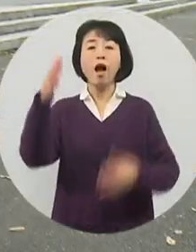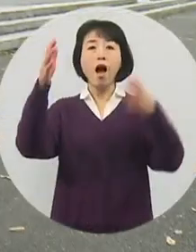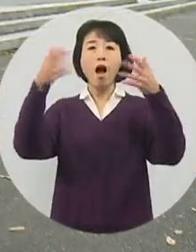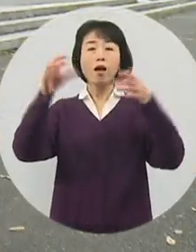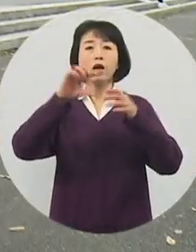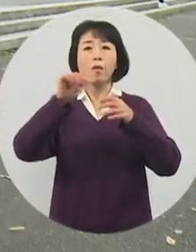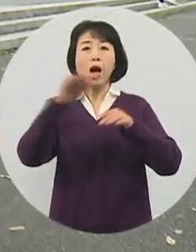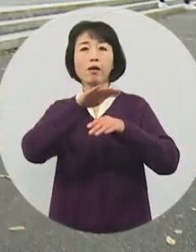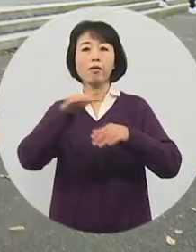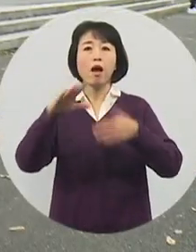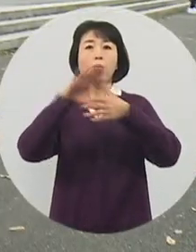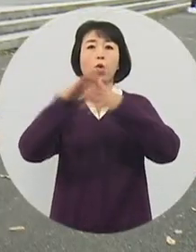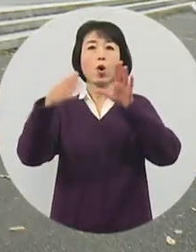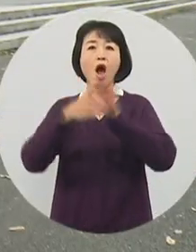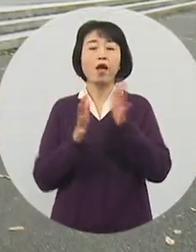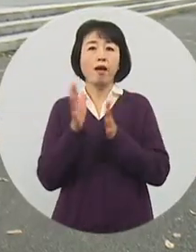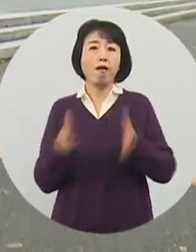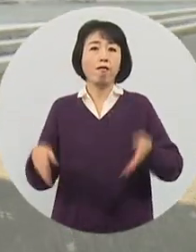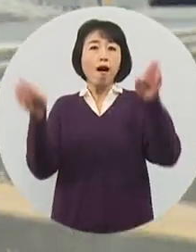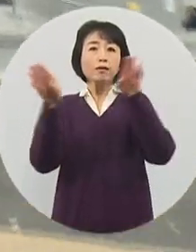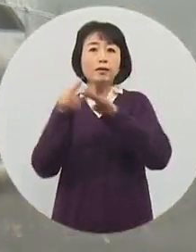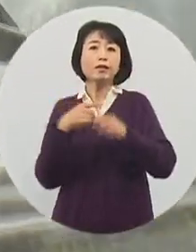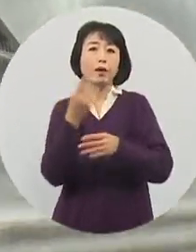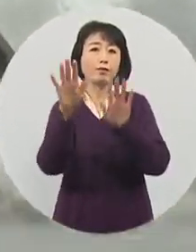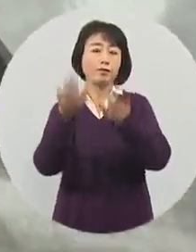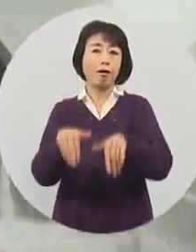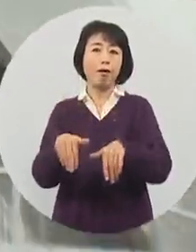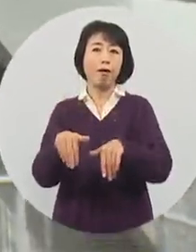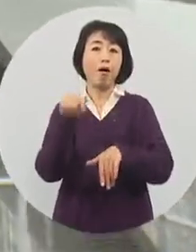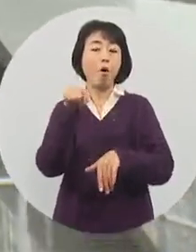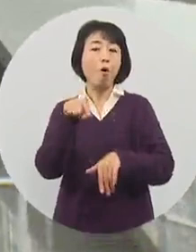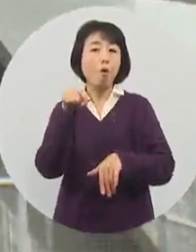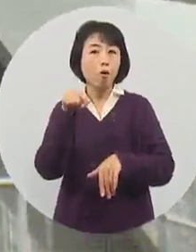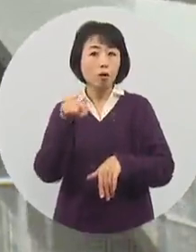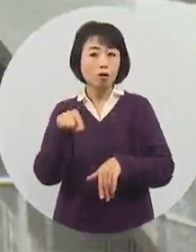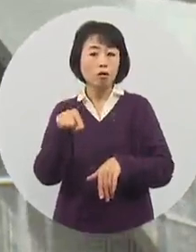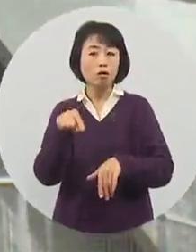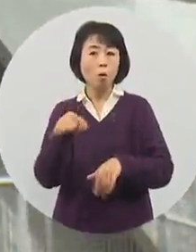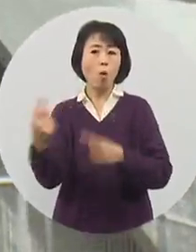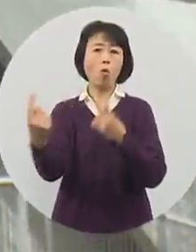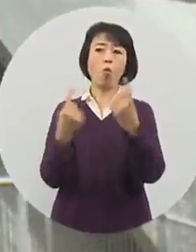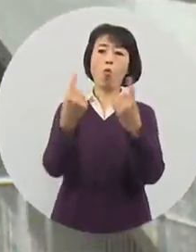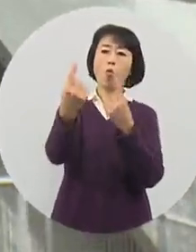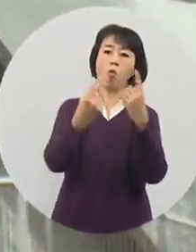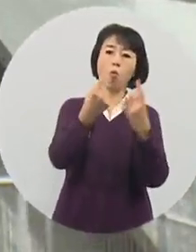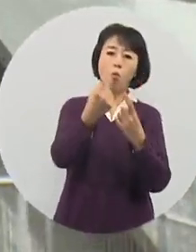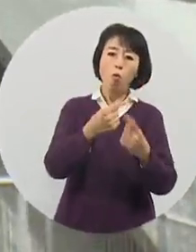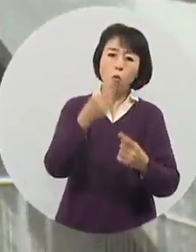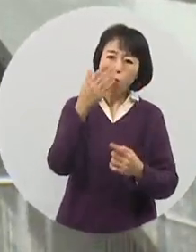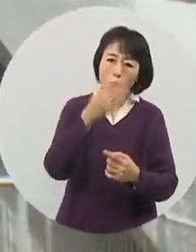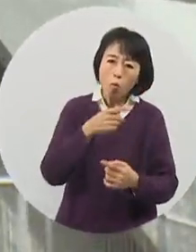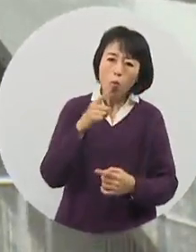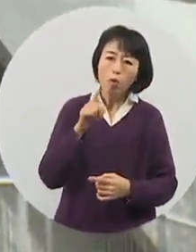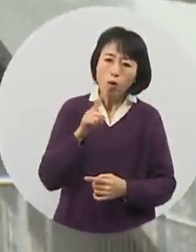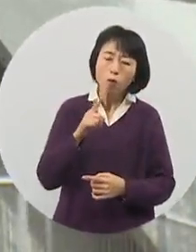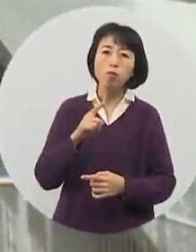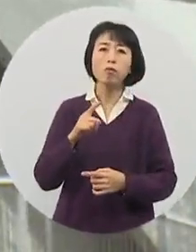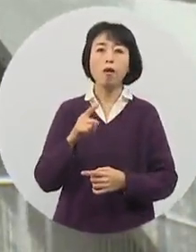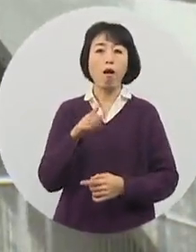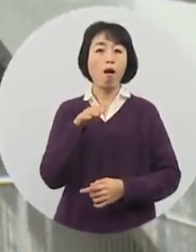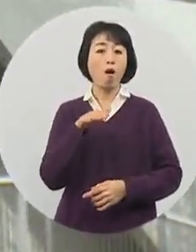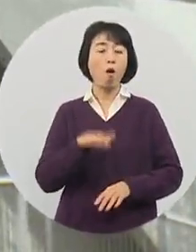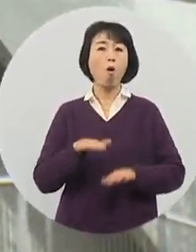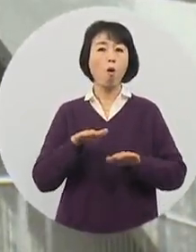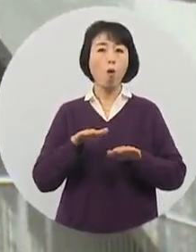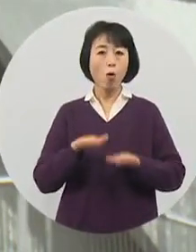秋葉台文化体育館にやってきました。今日こちらの体育館にはすでに続々と人が集まってきているんですが、実はこ